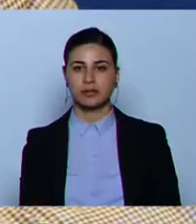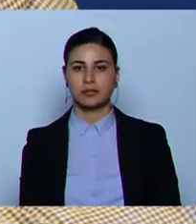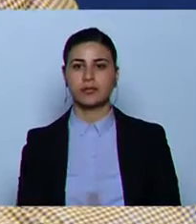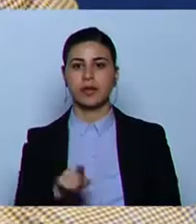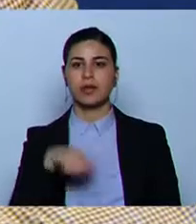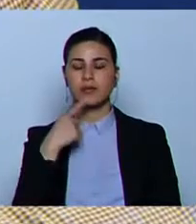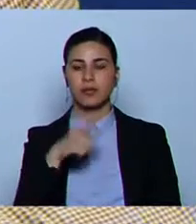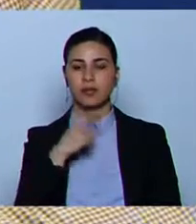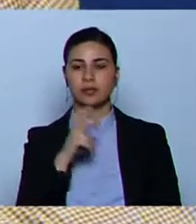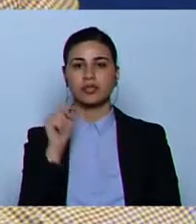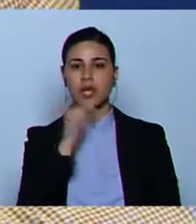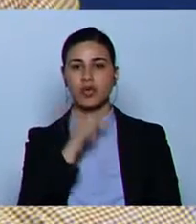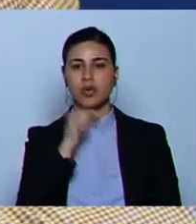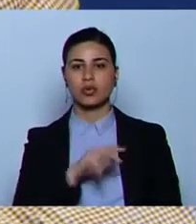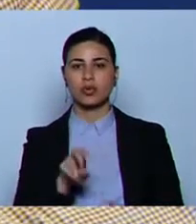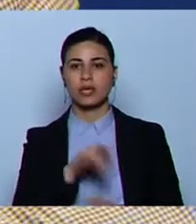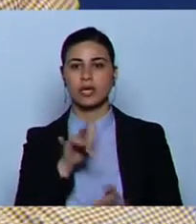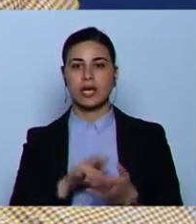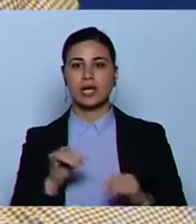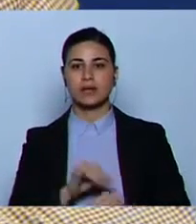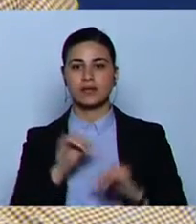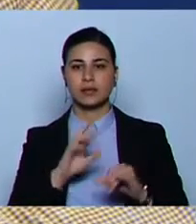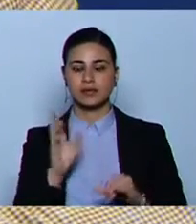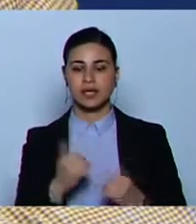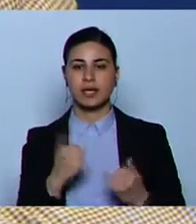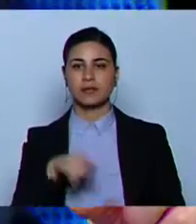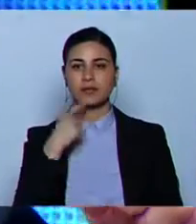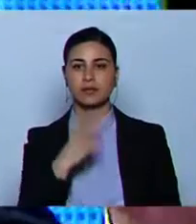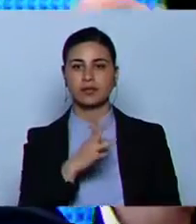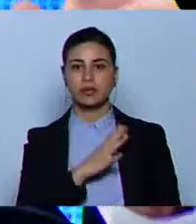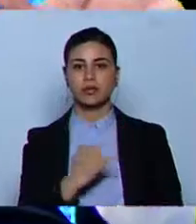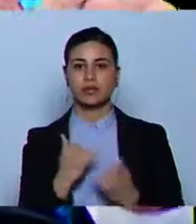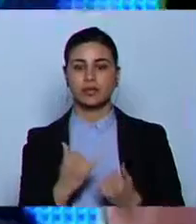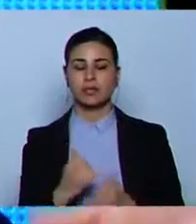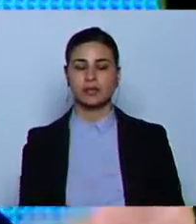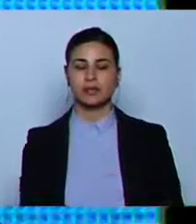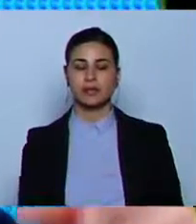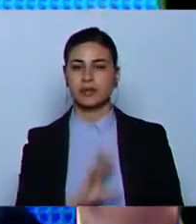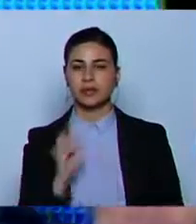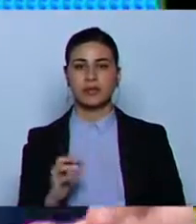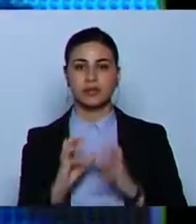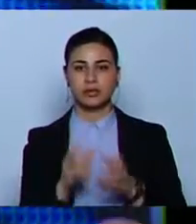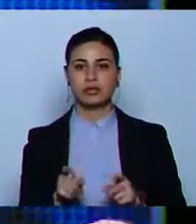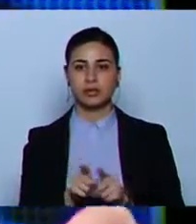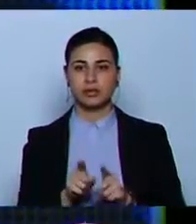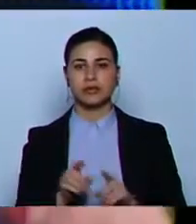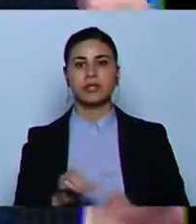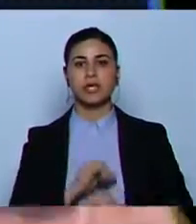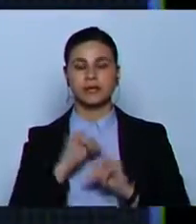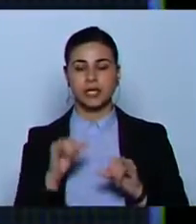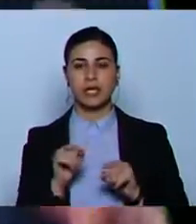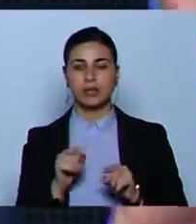საუბრობთ ეკონომიკურ ასპექტებზე და ქალაქ გავითარებას და მოდით თქვა დღეს მთელი მსოფლიო მათ შორის